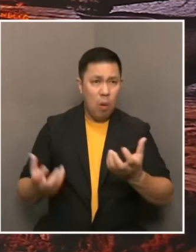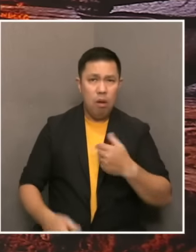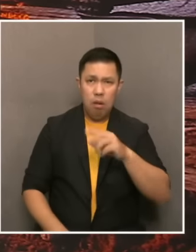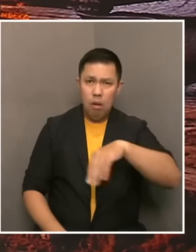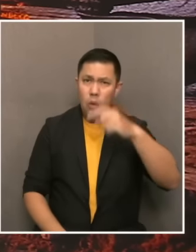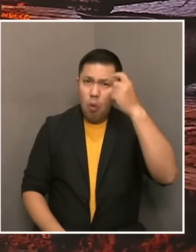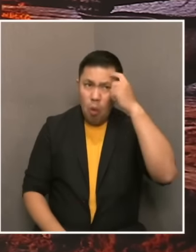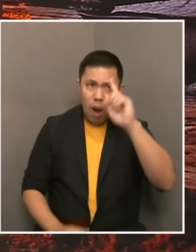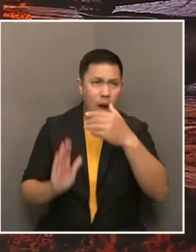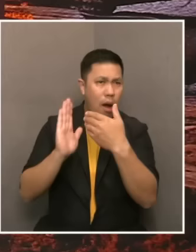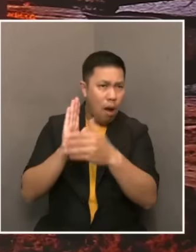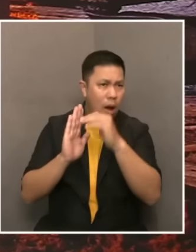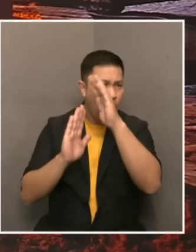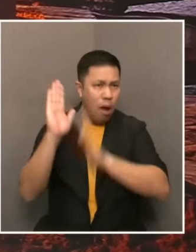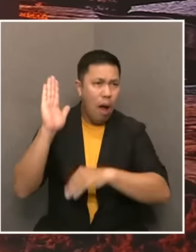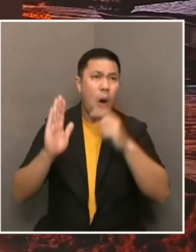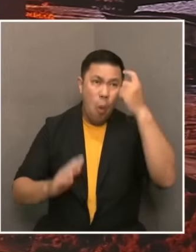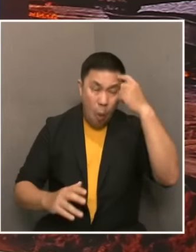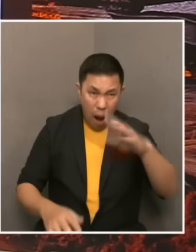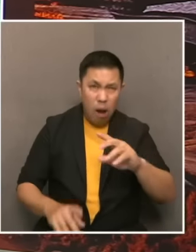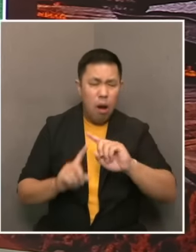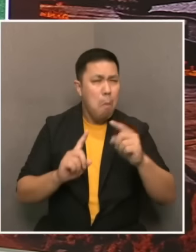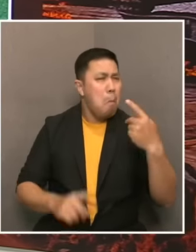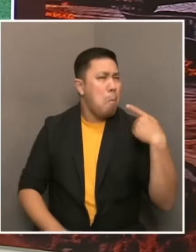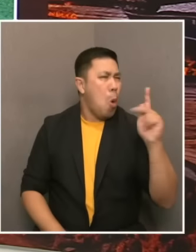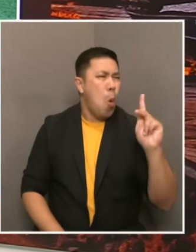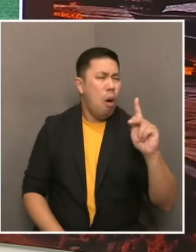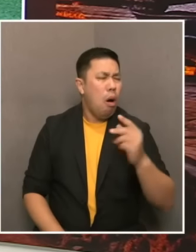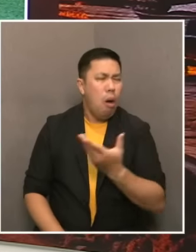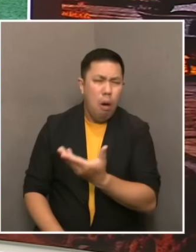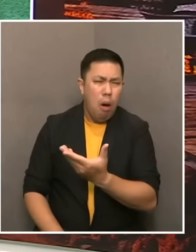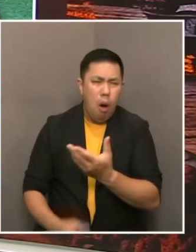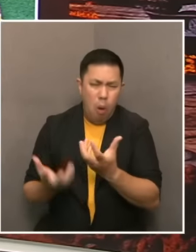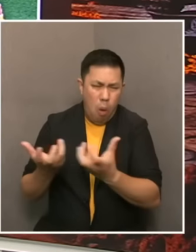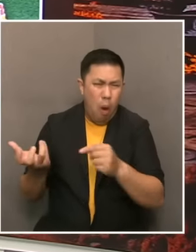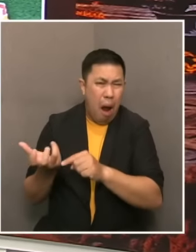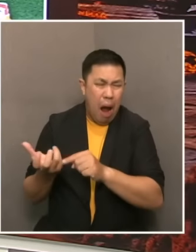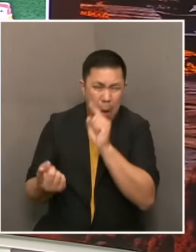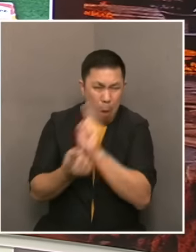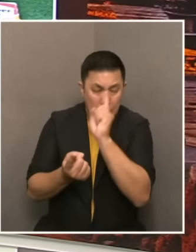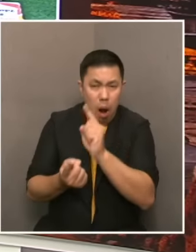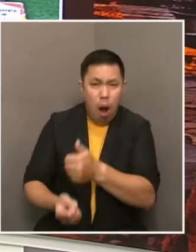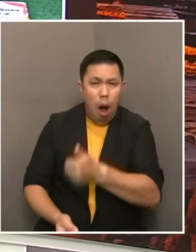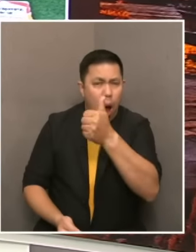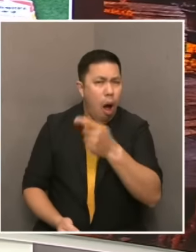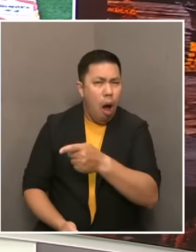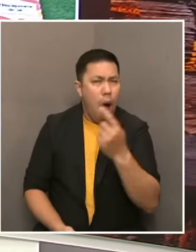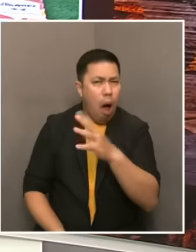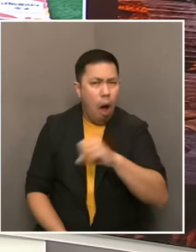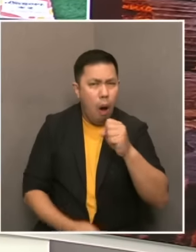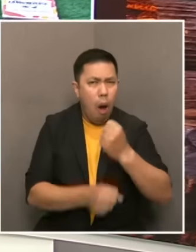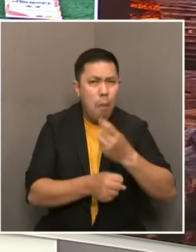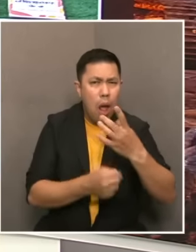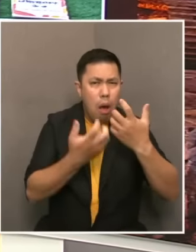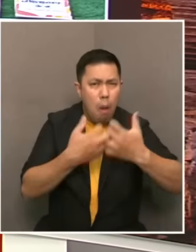ครับว่ามาจากภาคไหนบ้างคำถามต่อไปก็คือว่าแล้วประโยชน์ที่จะเกิดขึ้นจากแร่เหล่านี้เนี่ยจะเกิดอะไรได้บ้างเราจะทำไปใช้อะไรในอุตสาหกรรม